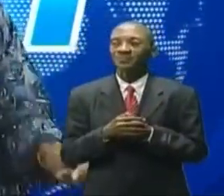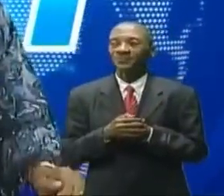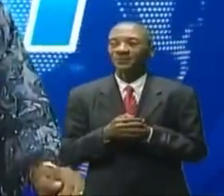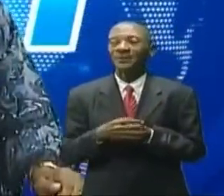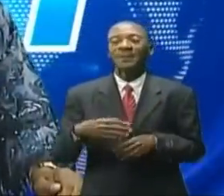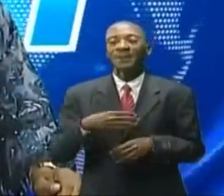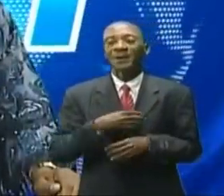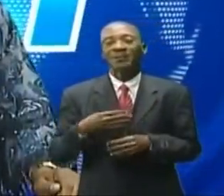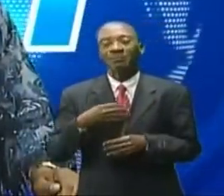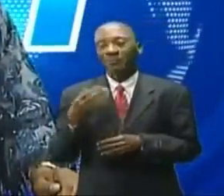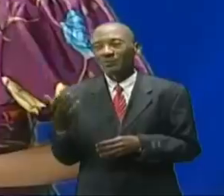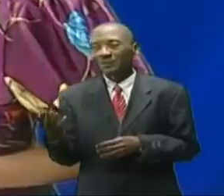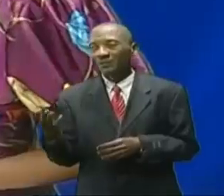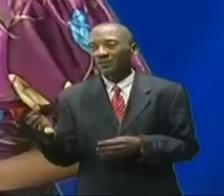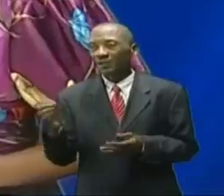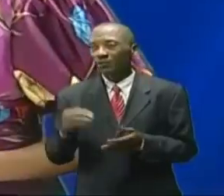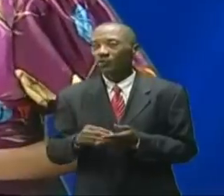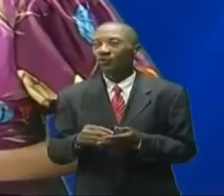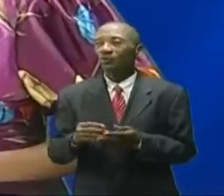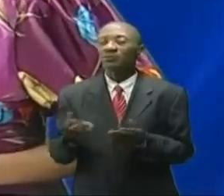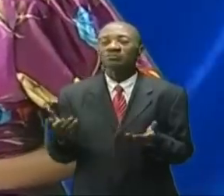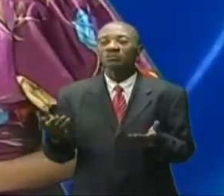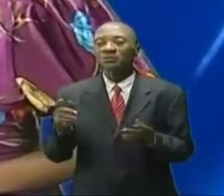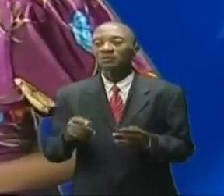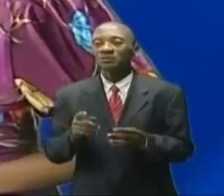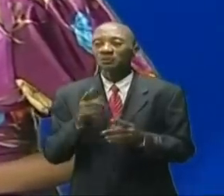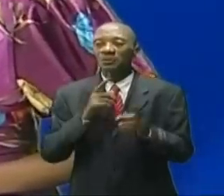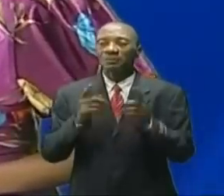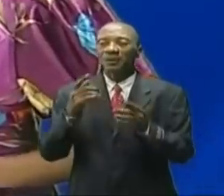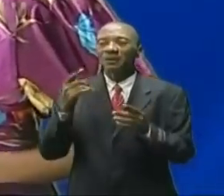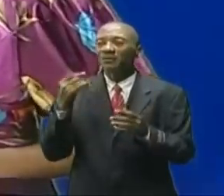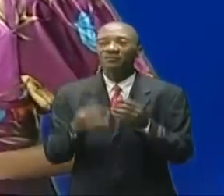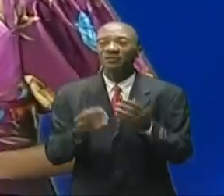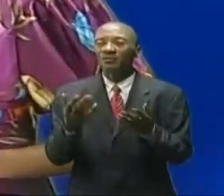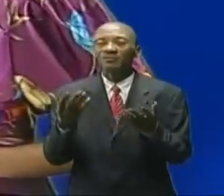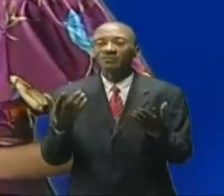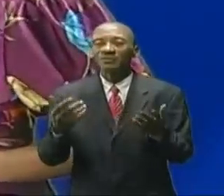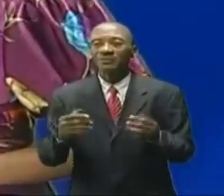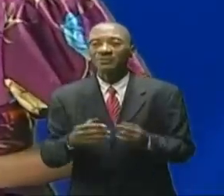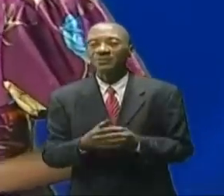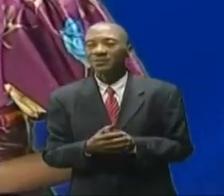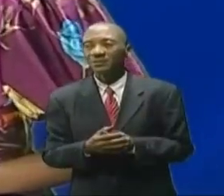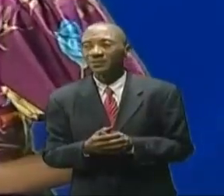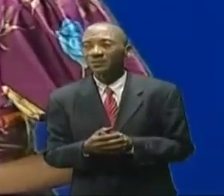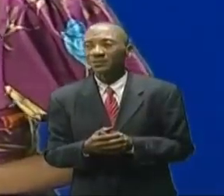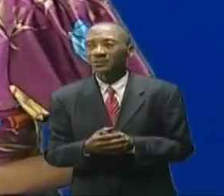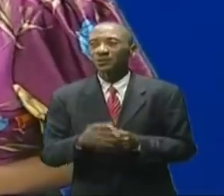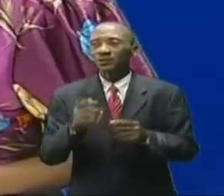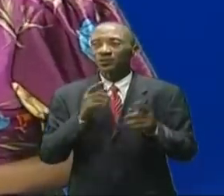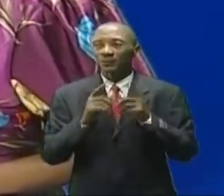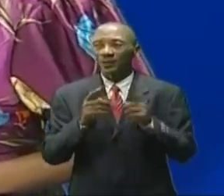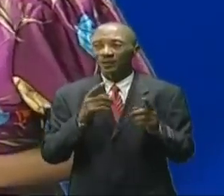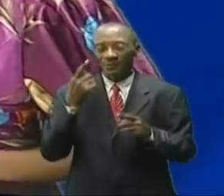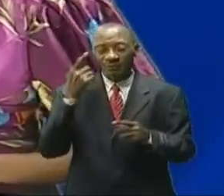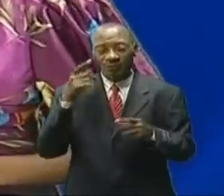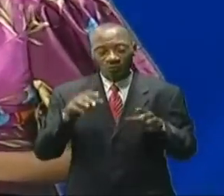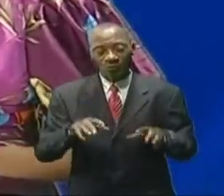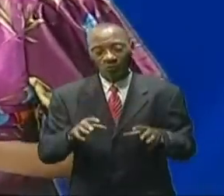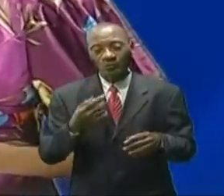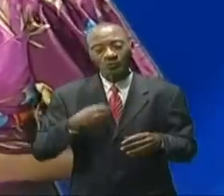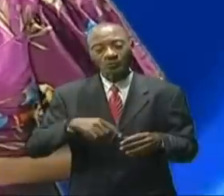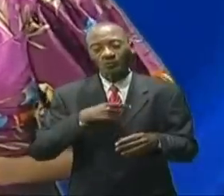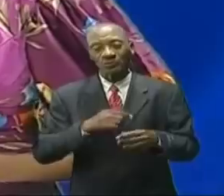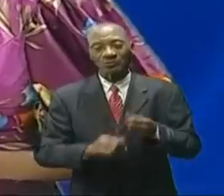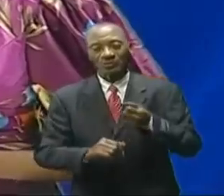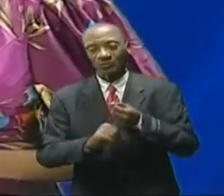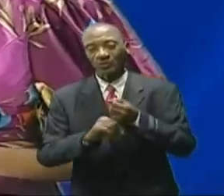dans le poème. Alors notamment, donc, en fait, dans ce poème, je parle dont je compare le Congo à une femme. Une femme qui a été